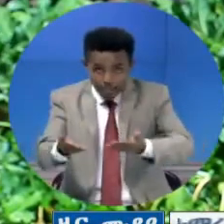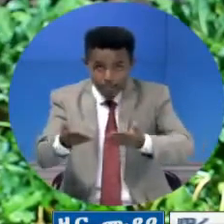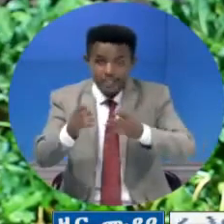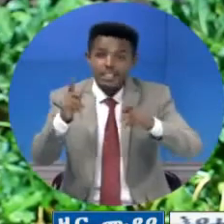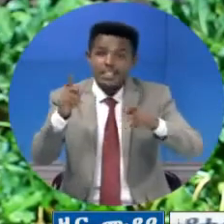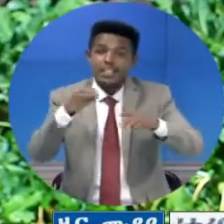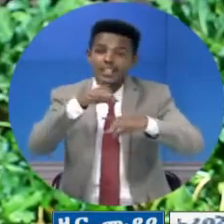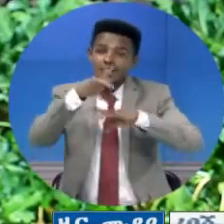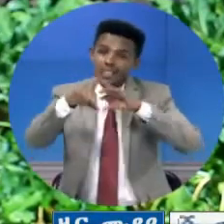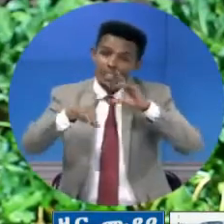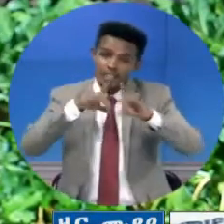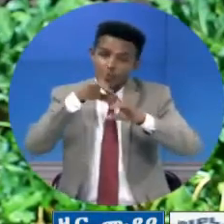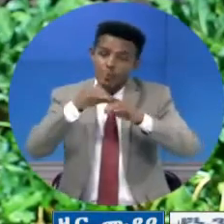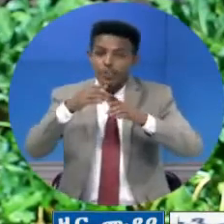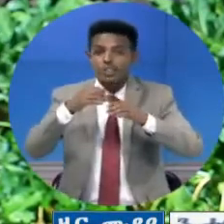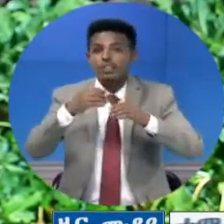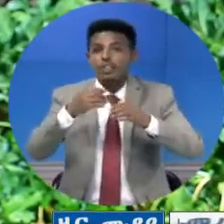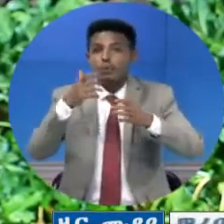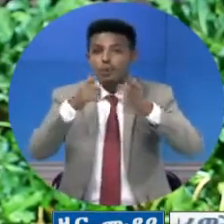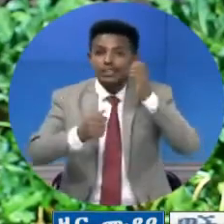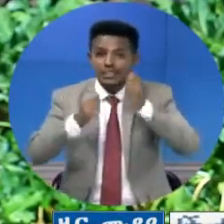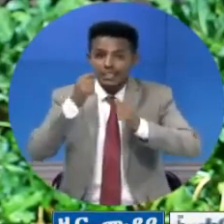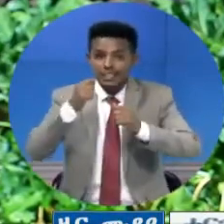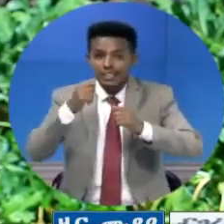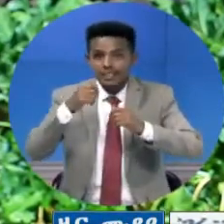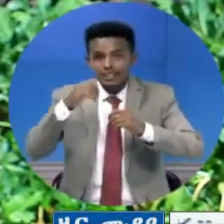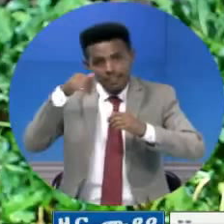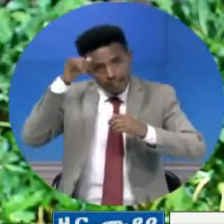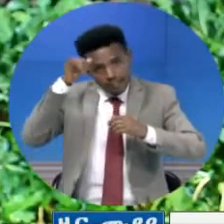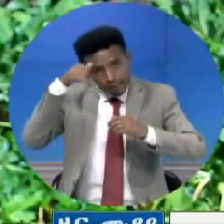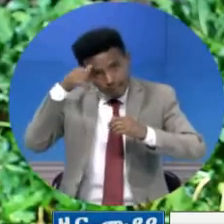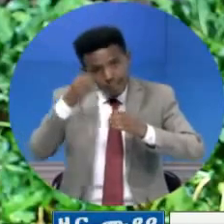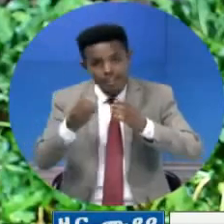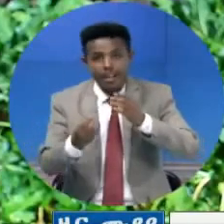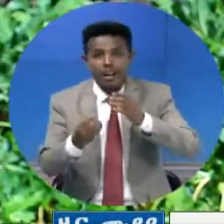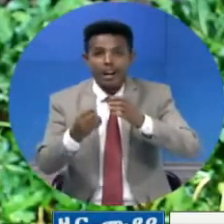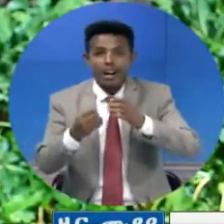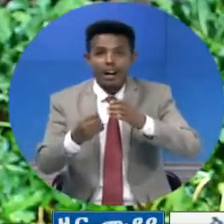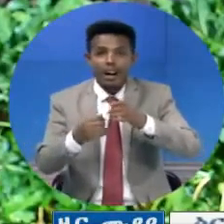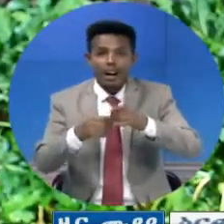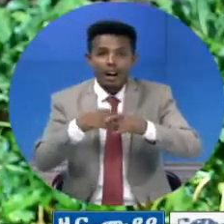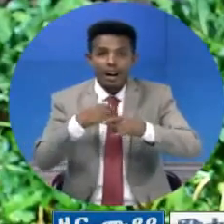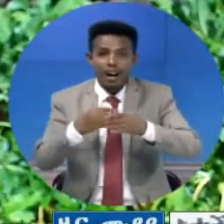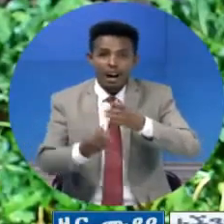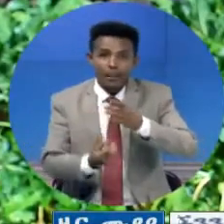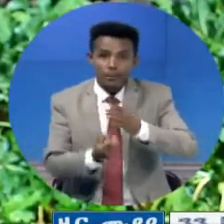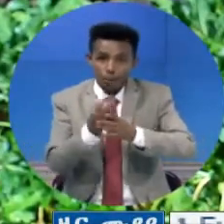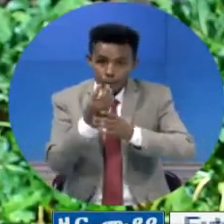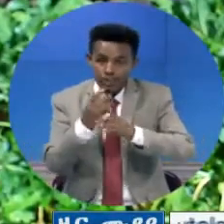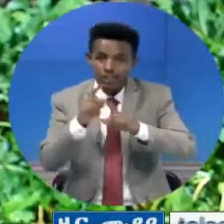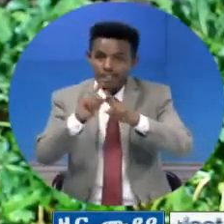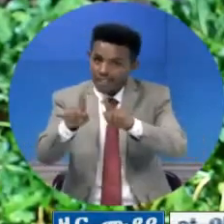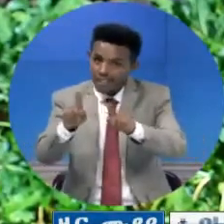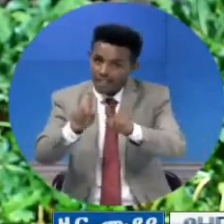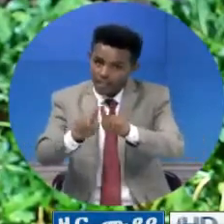ለክልሉ የወተት ከብት አርቢዎችም ሆነ ሌሎች እንስሳት አርቢዎች የተለያዩ